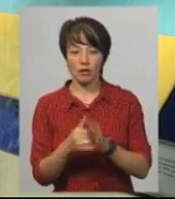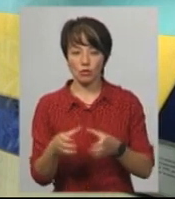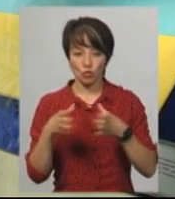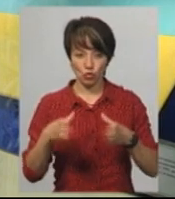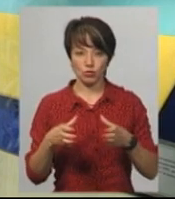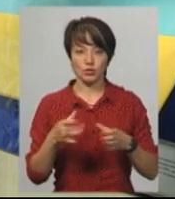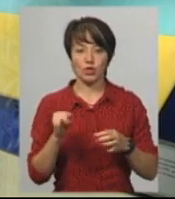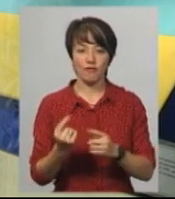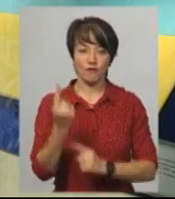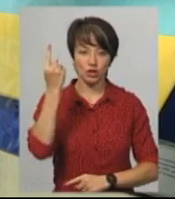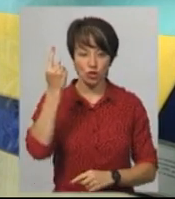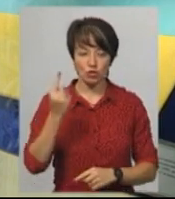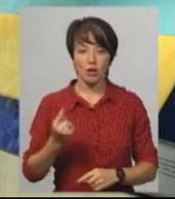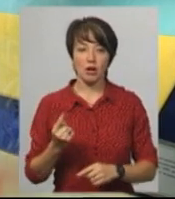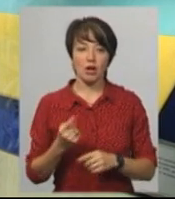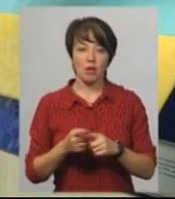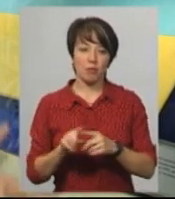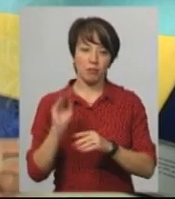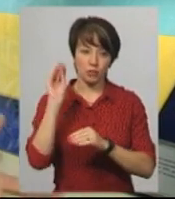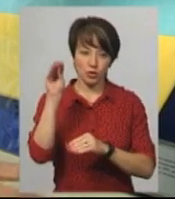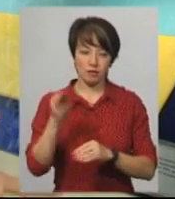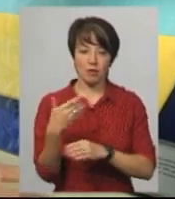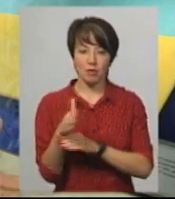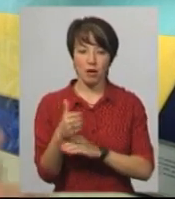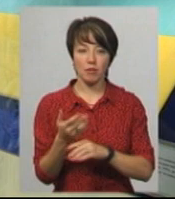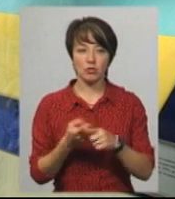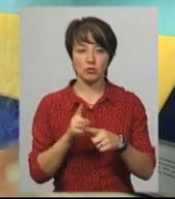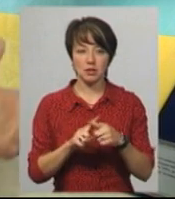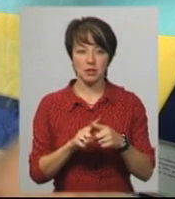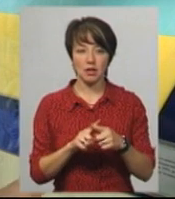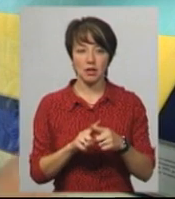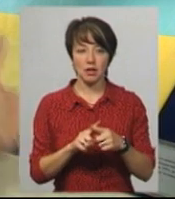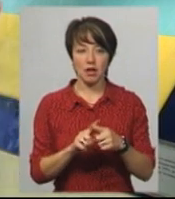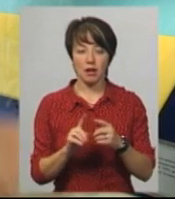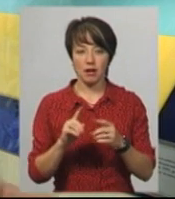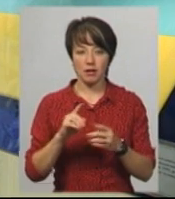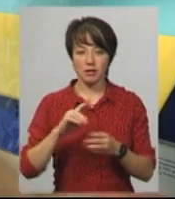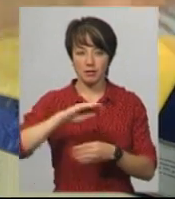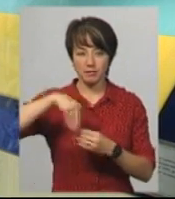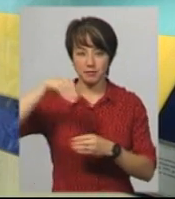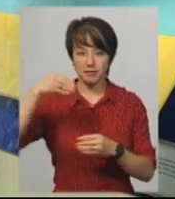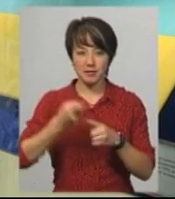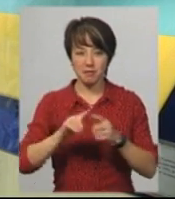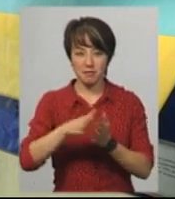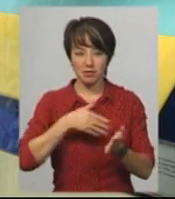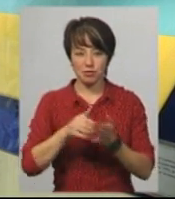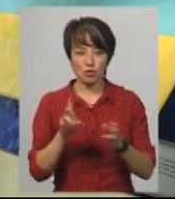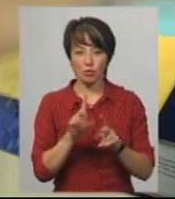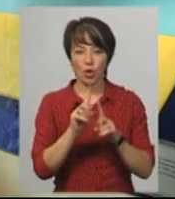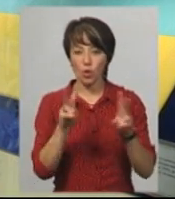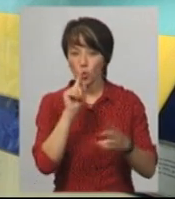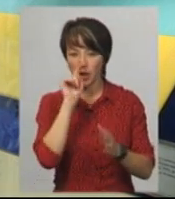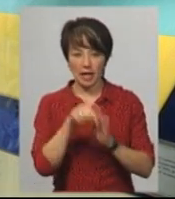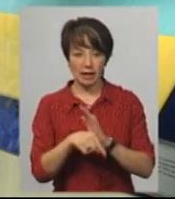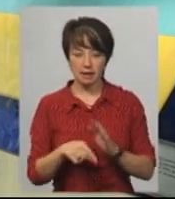товщу, ну і вищу, повісили прапор, і для того, щоб її більше не гнули, ми обмазали салідолом цю, щоб ніхто не